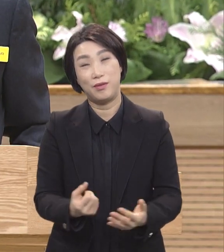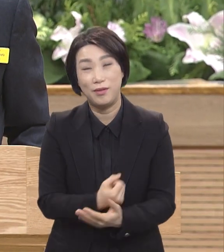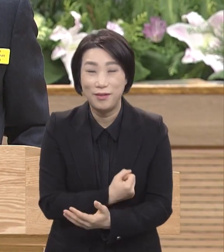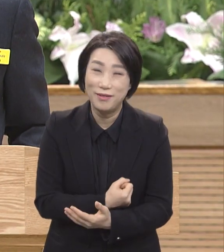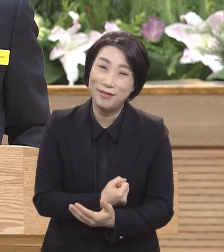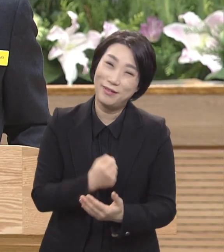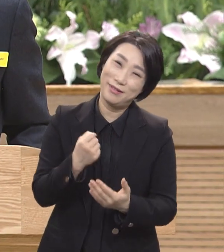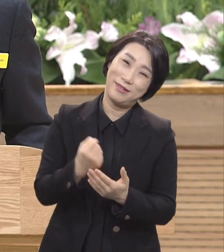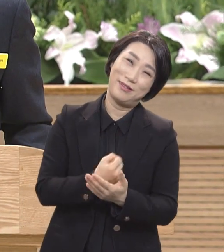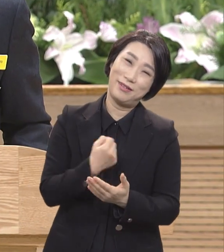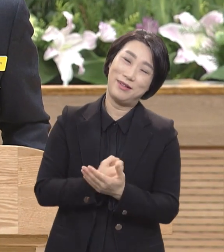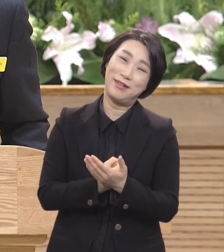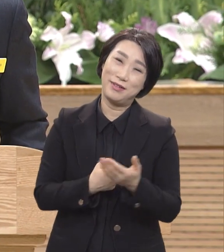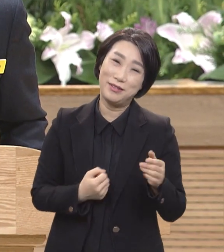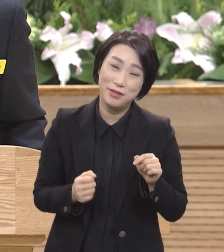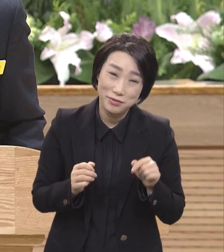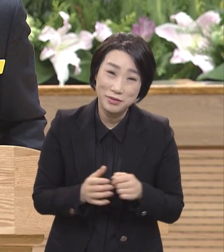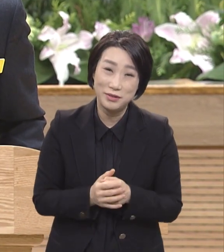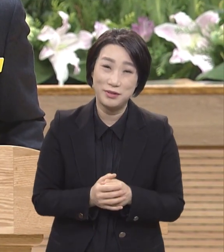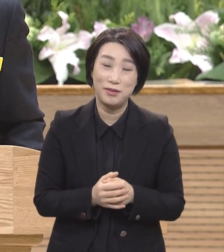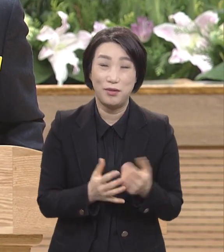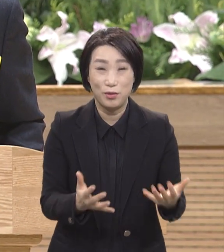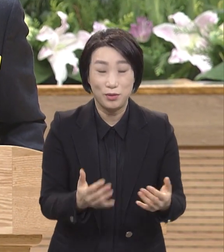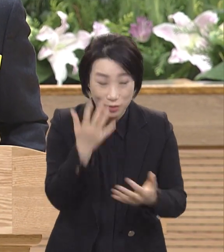참 이런 사람들은